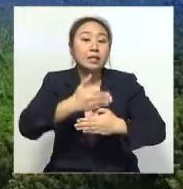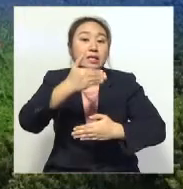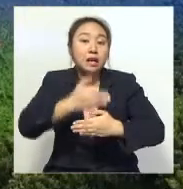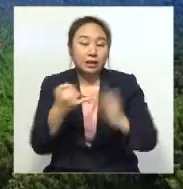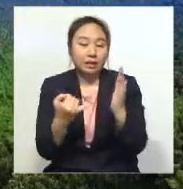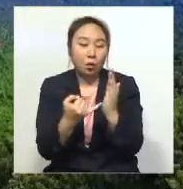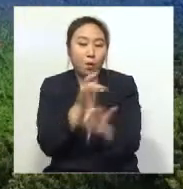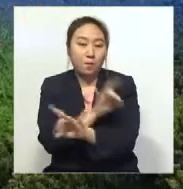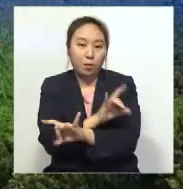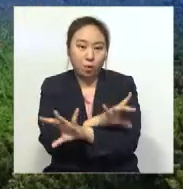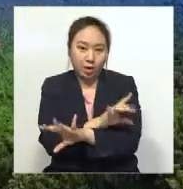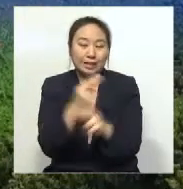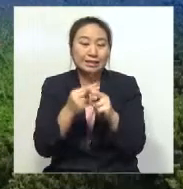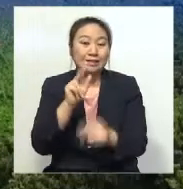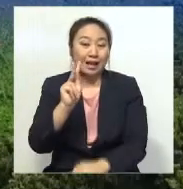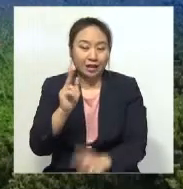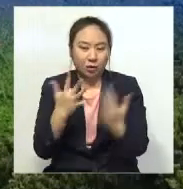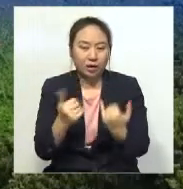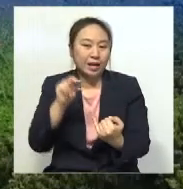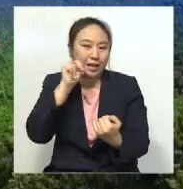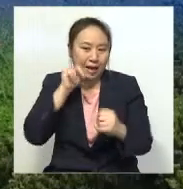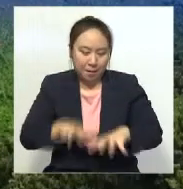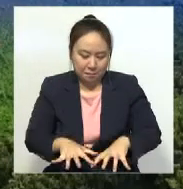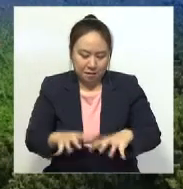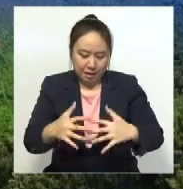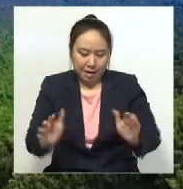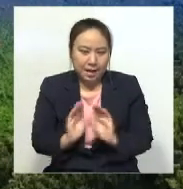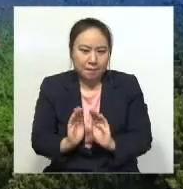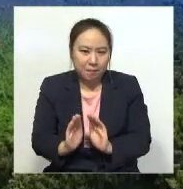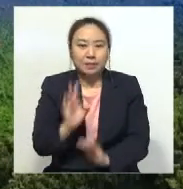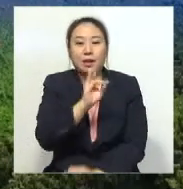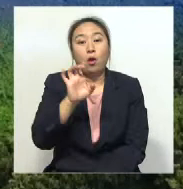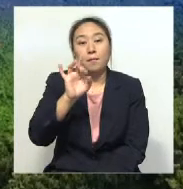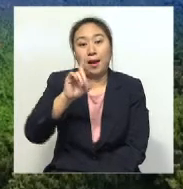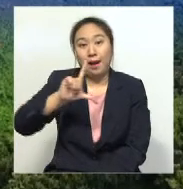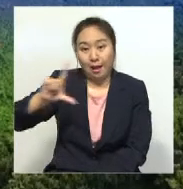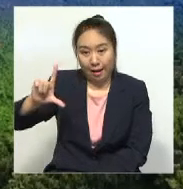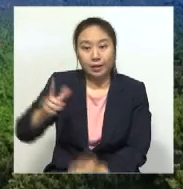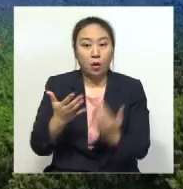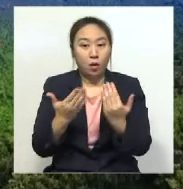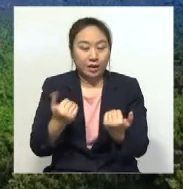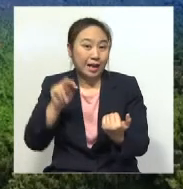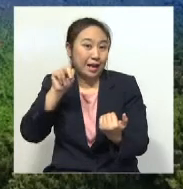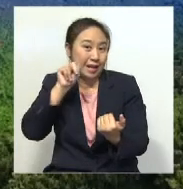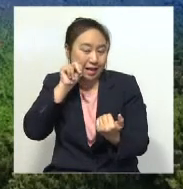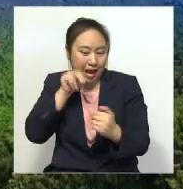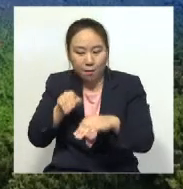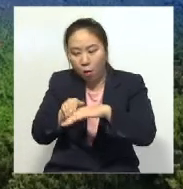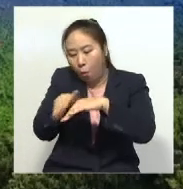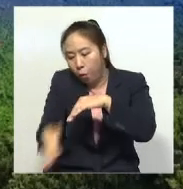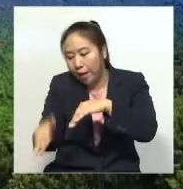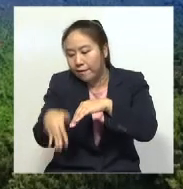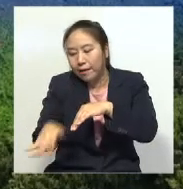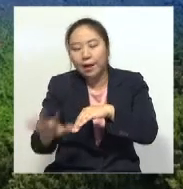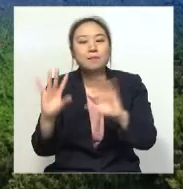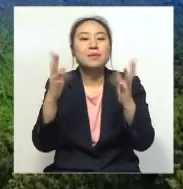จังหวัดเพชรบุรีปริมาณน้ำล่าสุดอยู่ที่708ล้านลูกบาศก์เมตรตอนนี้ไม่มีน้ำล้นสปิลเวย์แล้วนะคะแ